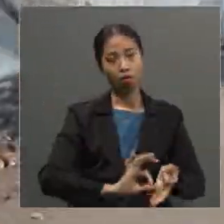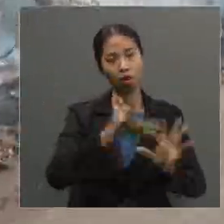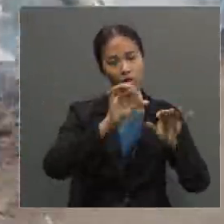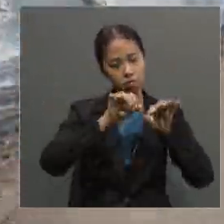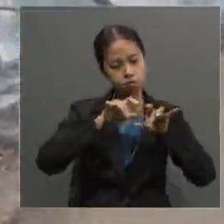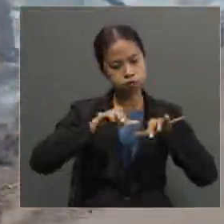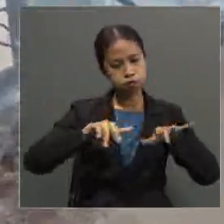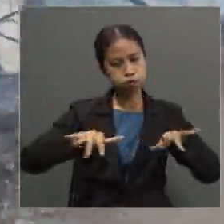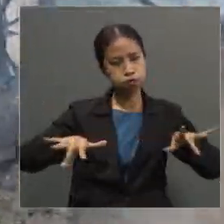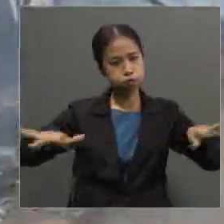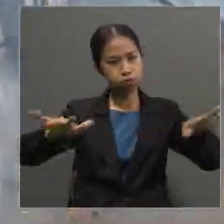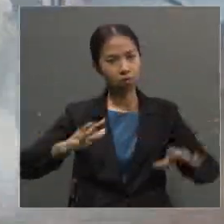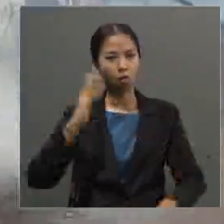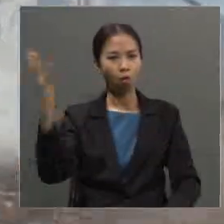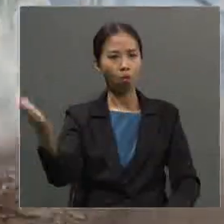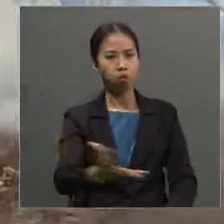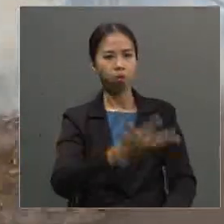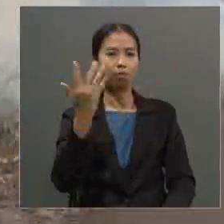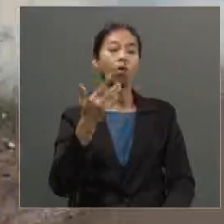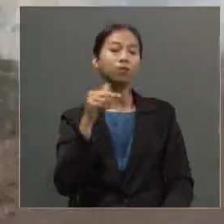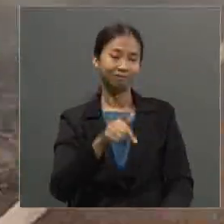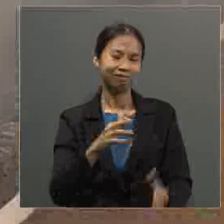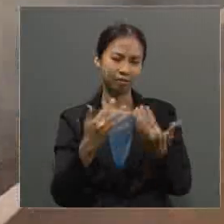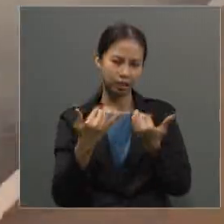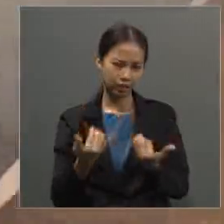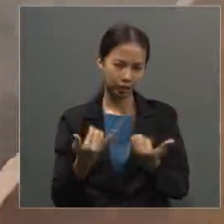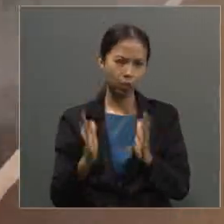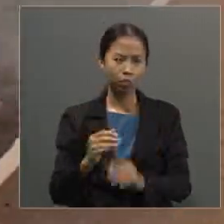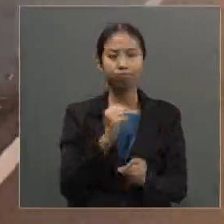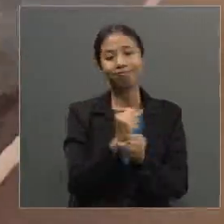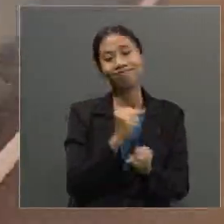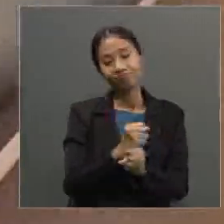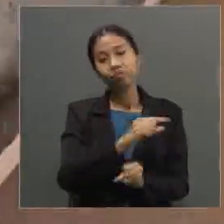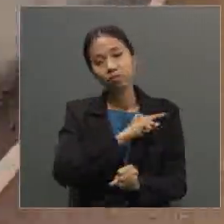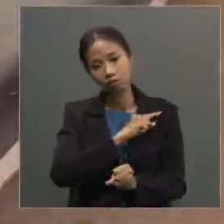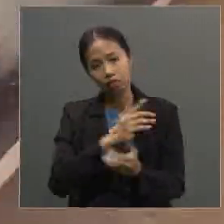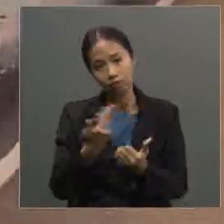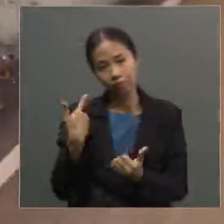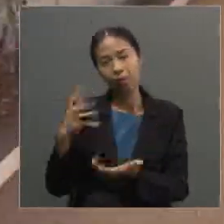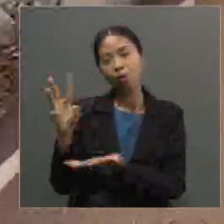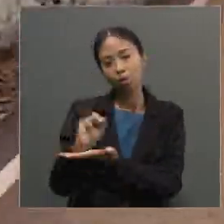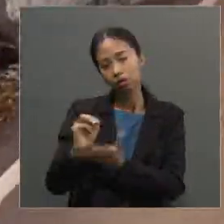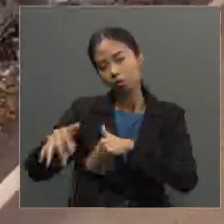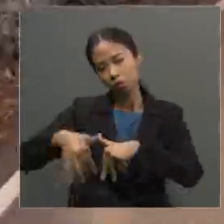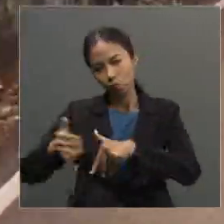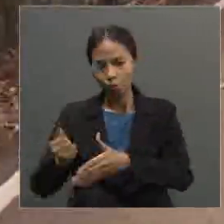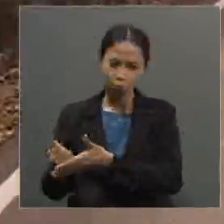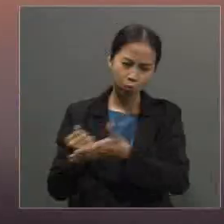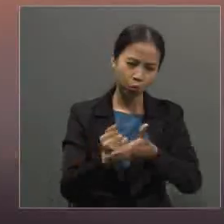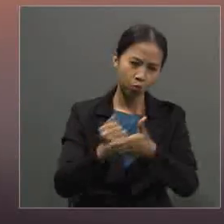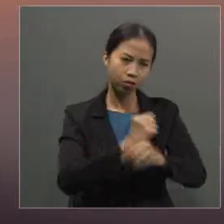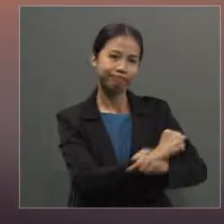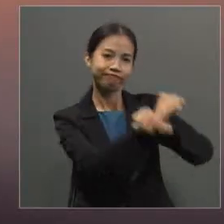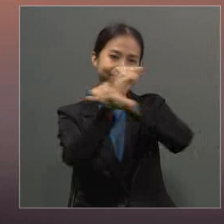แนวป้องกันไฟป่าด้วยนะคะเจ้าหน้าที่ดับไฟป่าอาสาสมัครจากมูลนิธิกระจกเงาแล้วก็ชาวบ้านเนี่ยต้องเร่งสกัดดับ